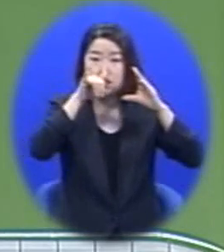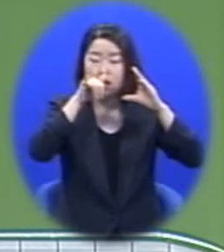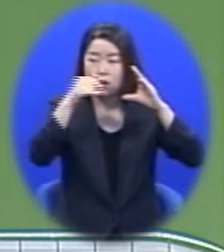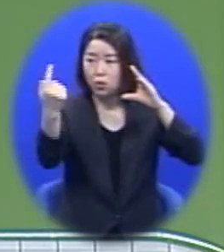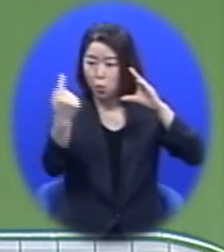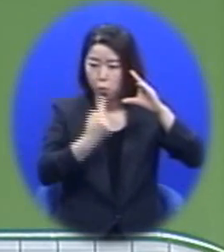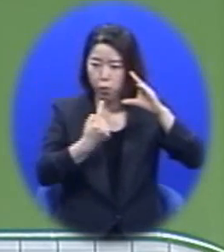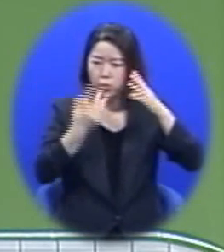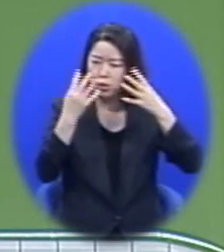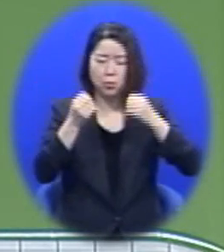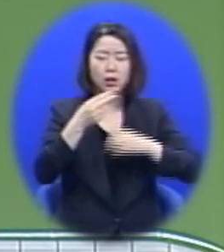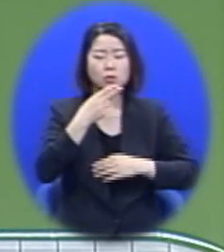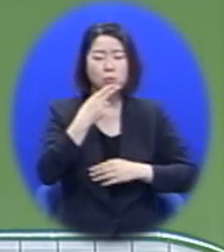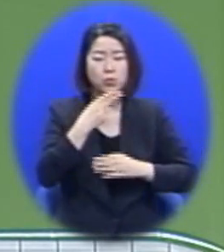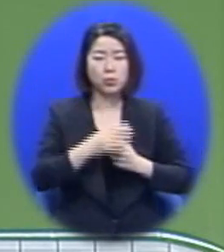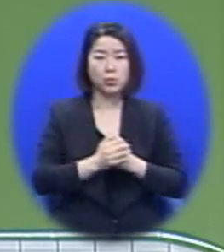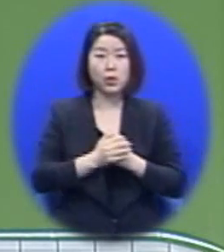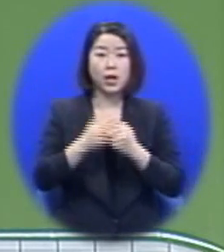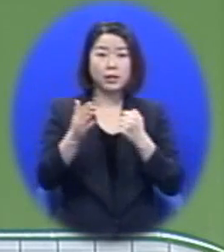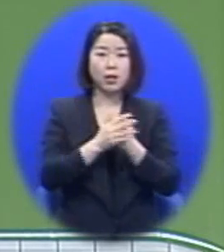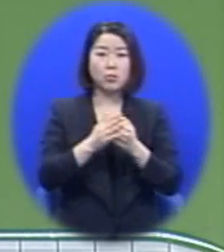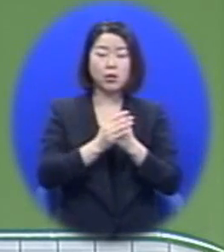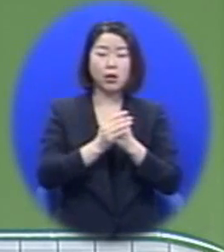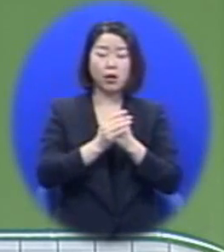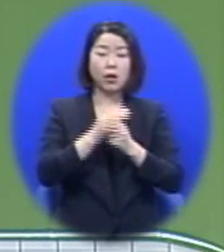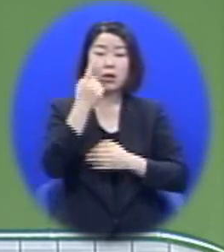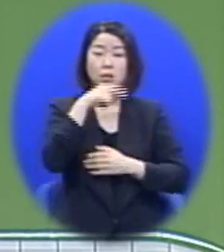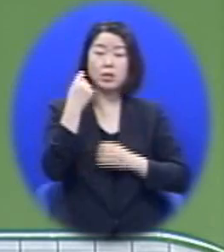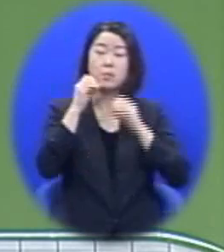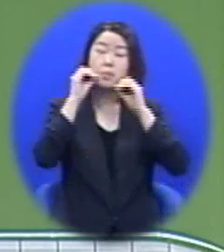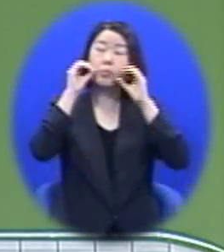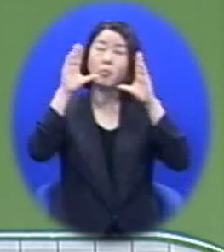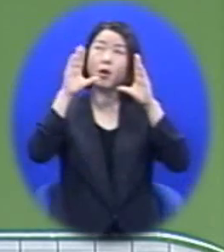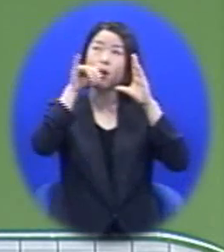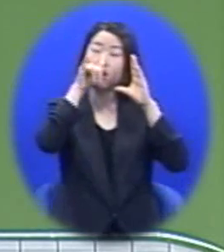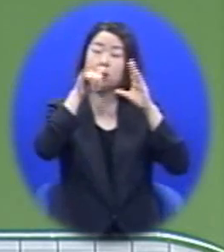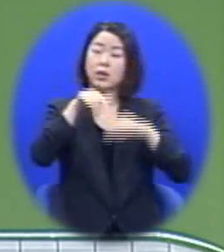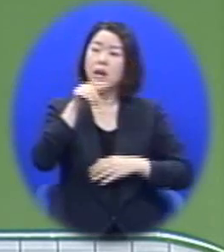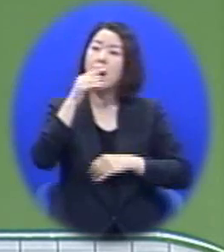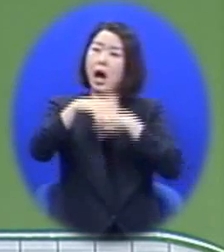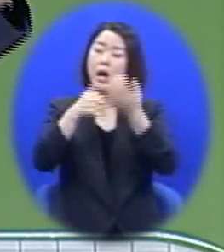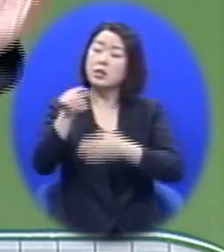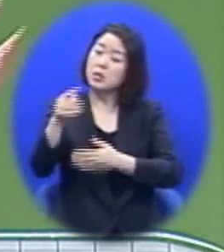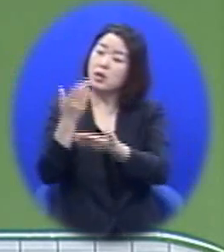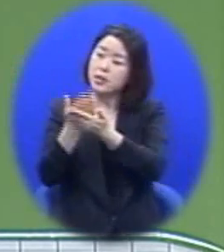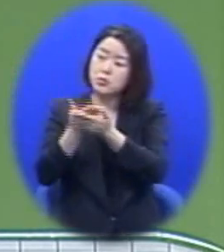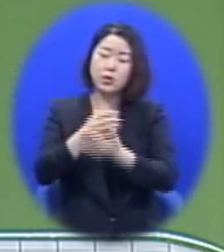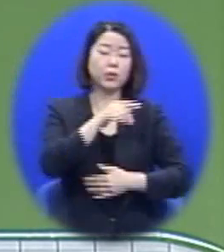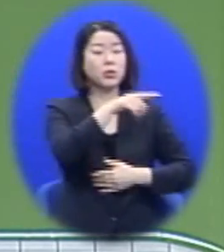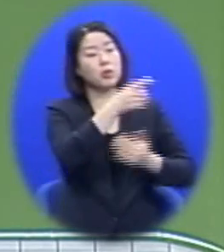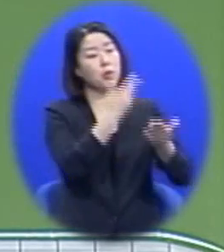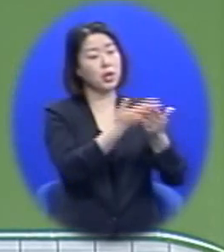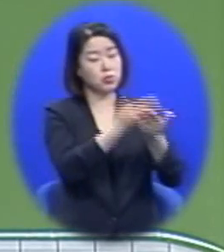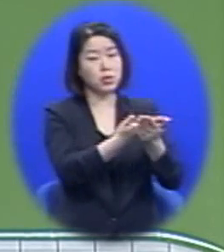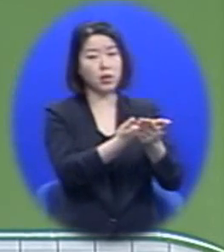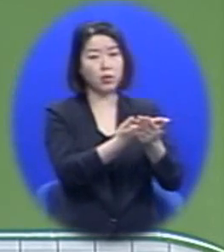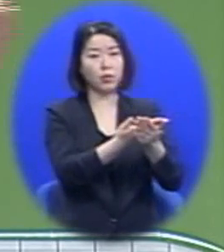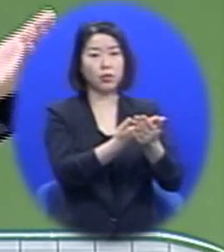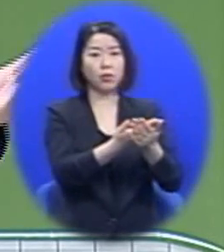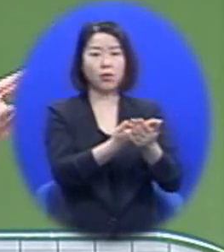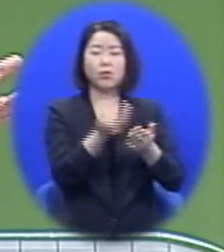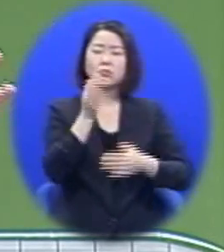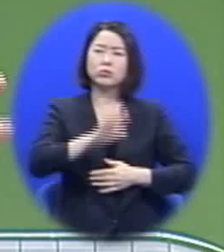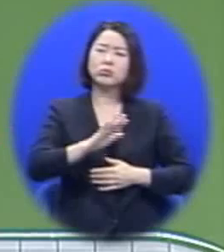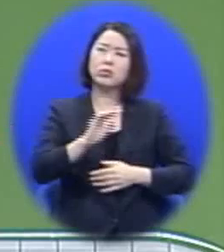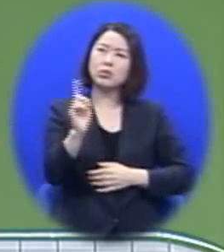아무것도 없었거든요. 그냥 입을 열어보았는데 하나님 이거 해주세요. 하나님 저거 해주세요. 근데 별로